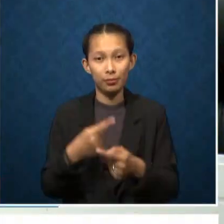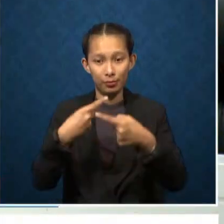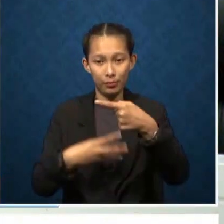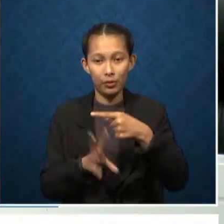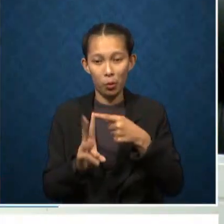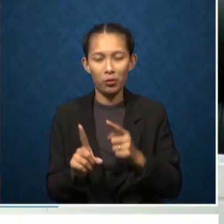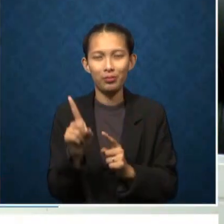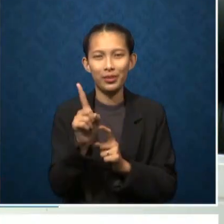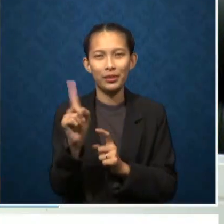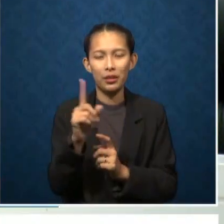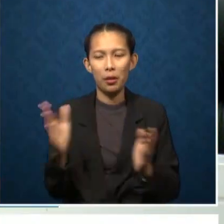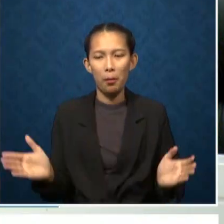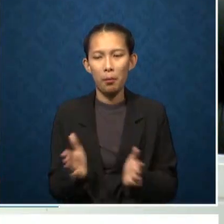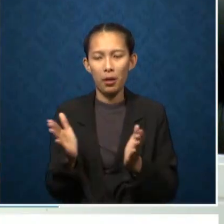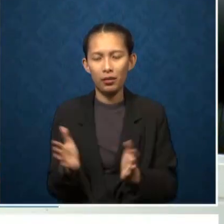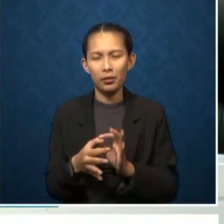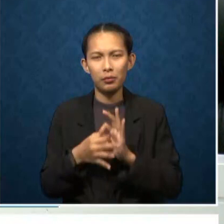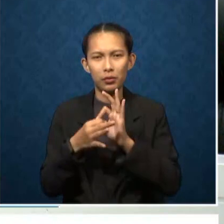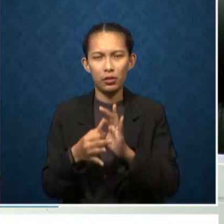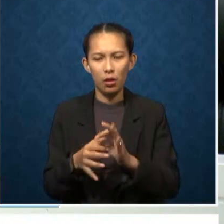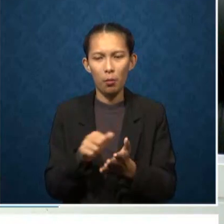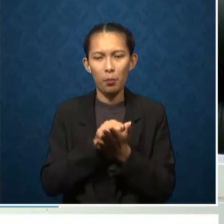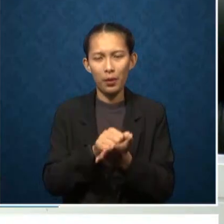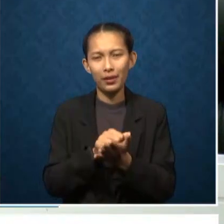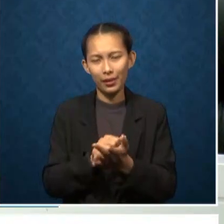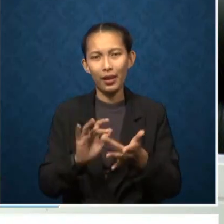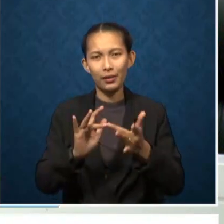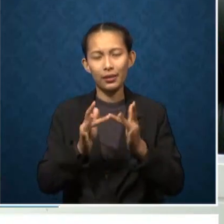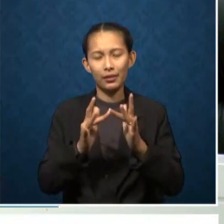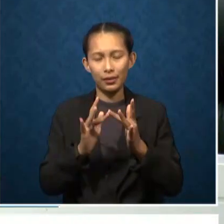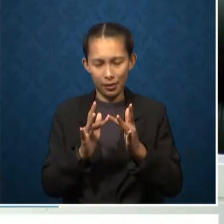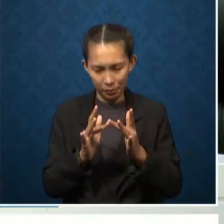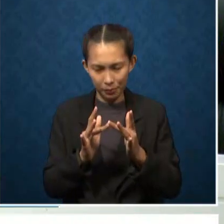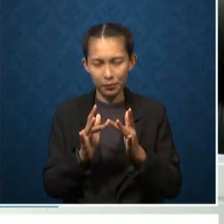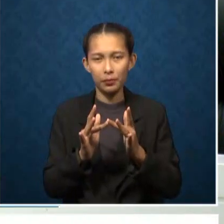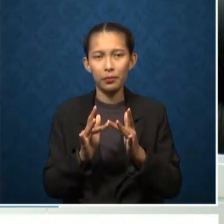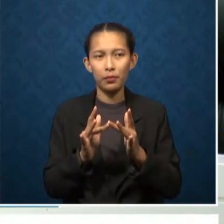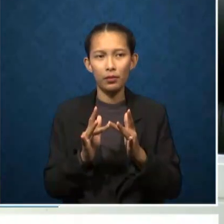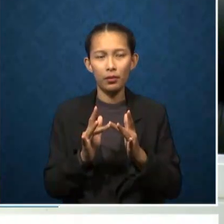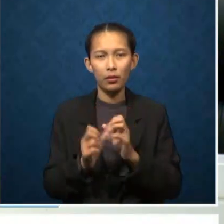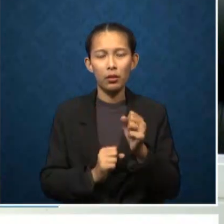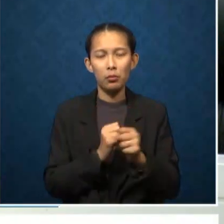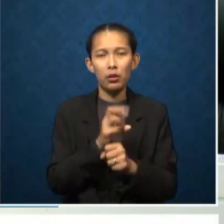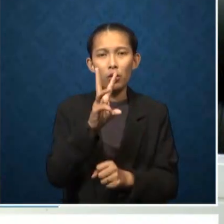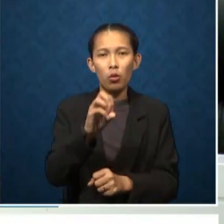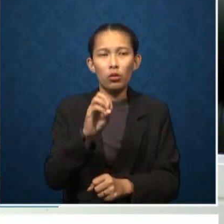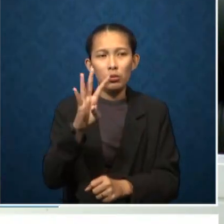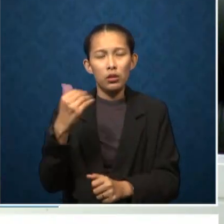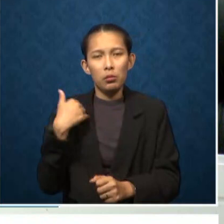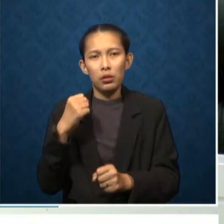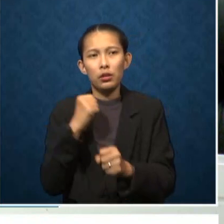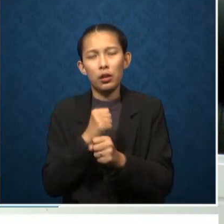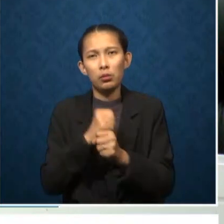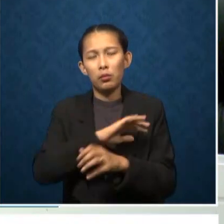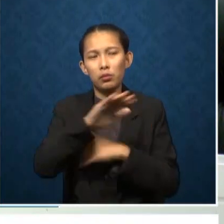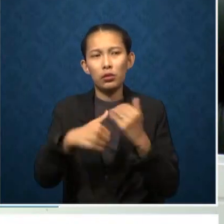ผลักดันบริการผ่าน e-service นะคะคือการบริการดิจิทัลของภาครัฐนะคะในปี64เราขับเคลื่อนใน78ส่วนราช